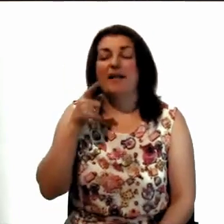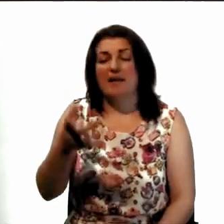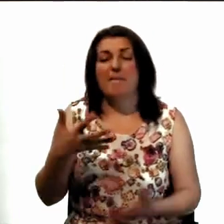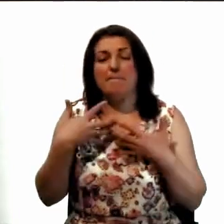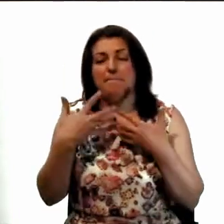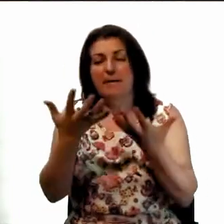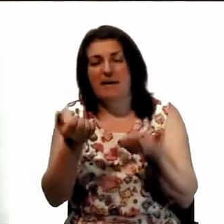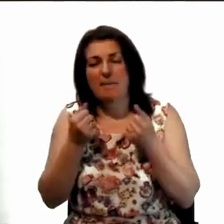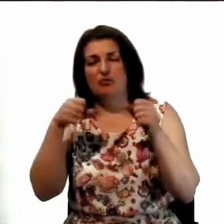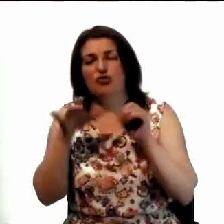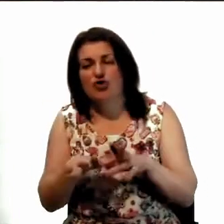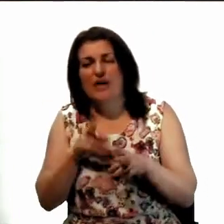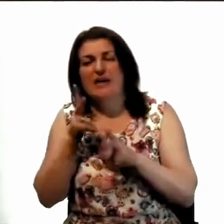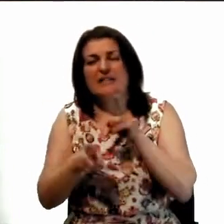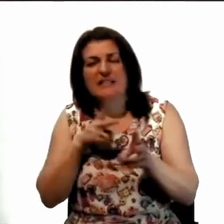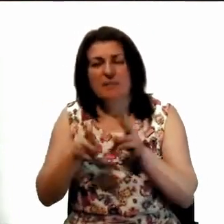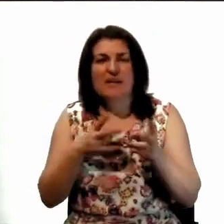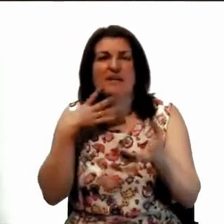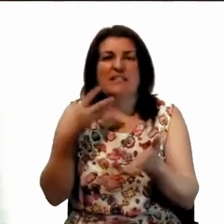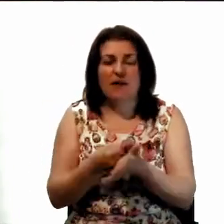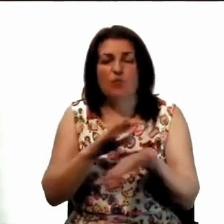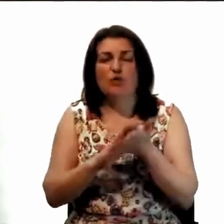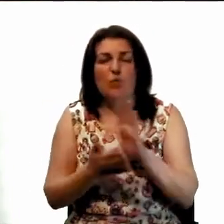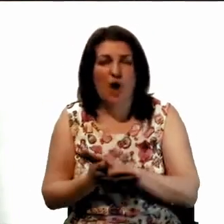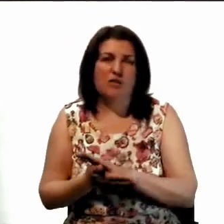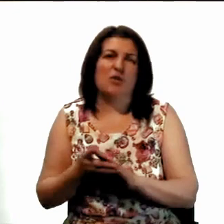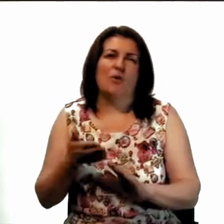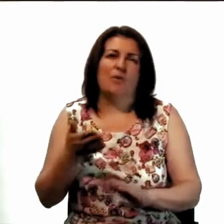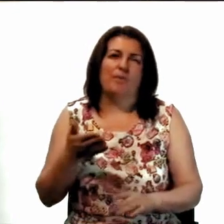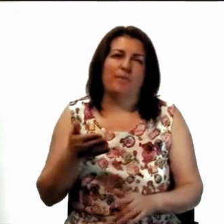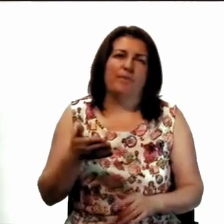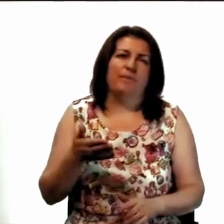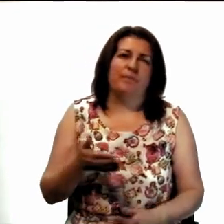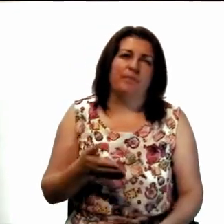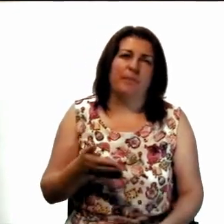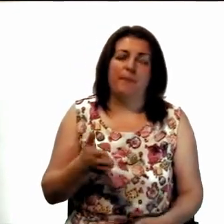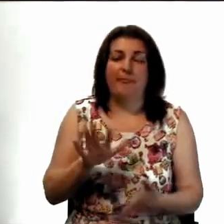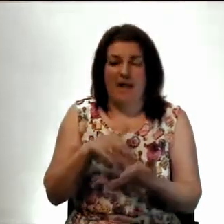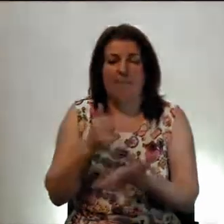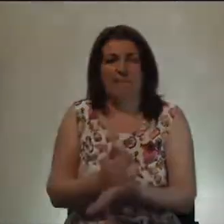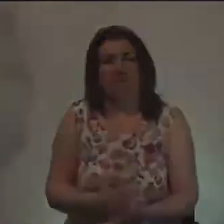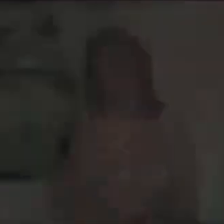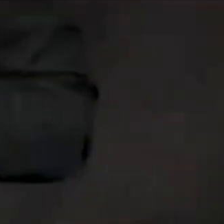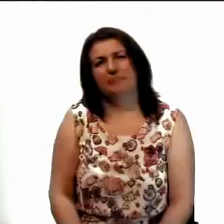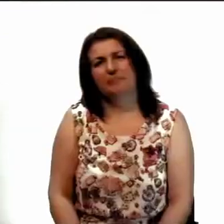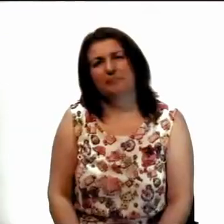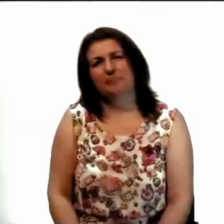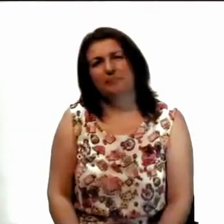принимаешь решение изменить свою ситуацию, Аминь.